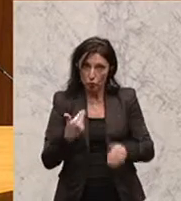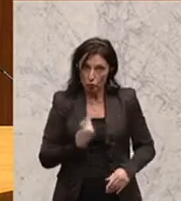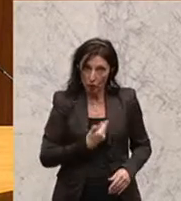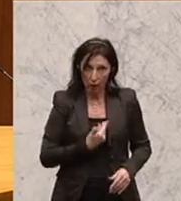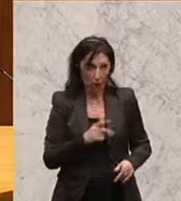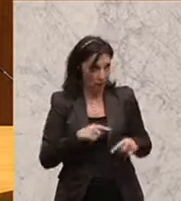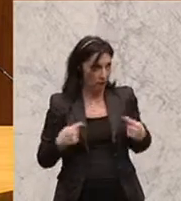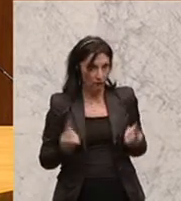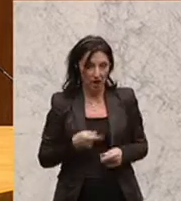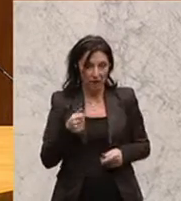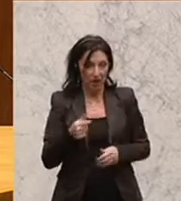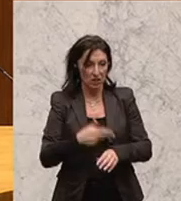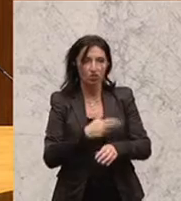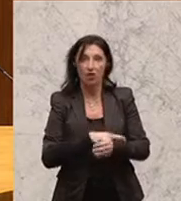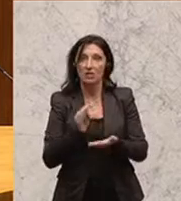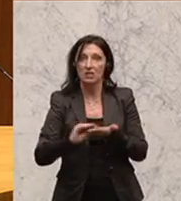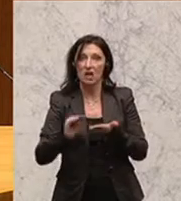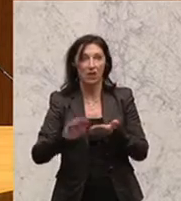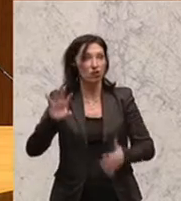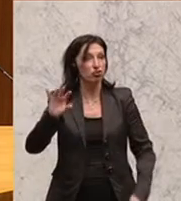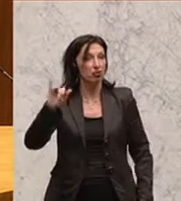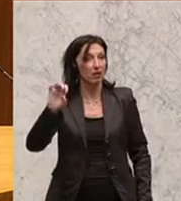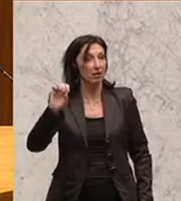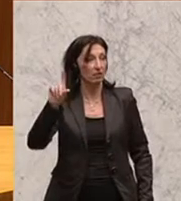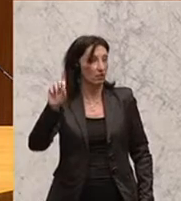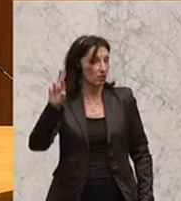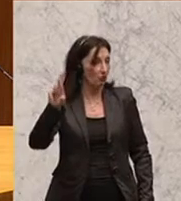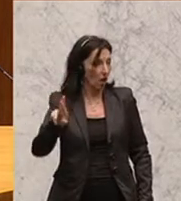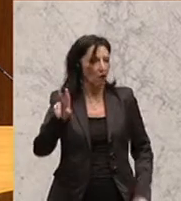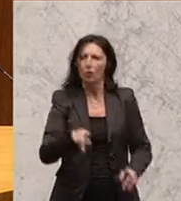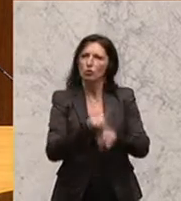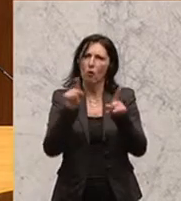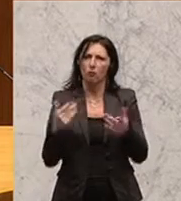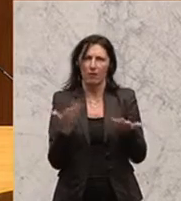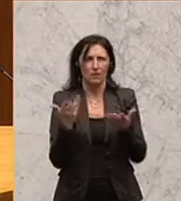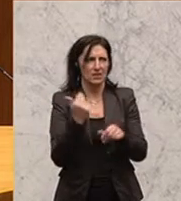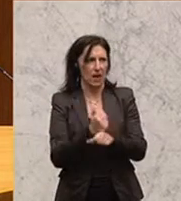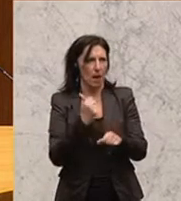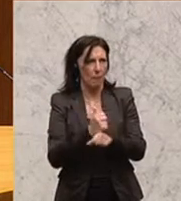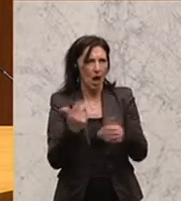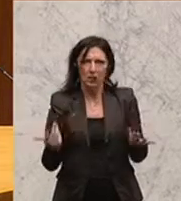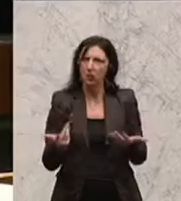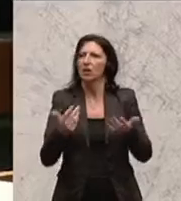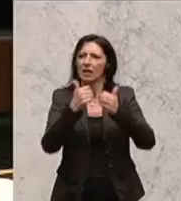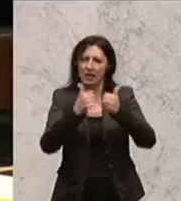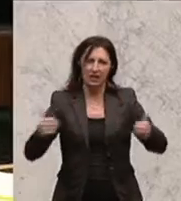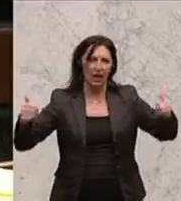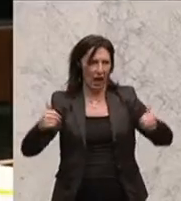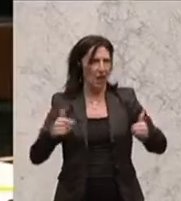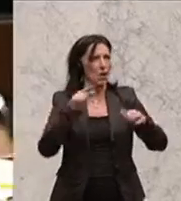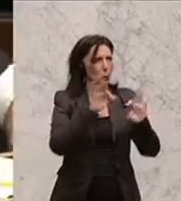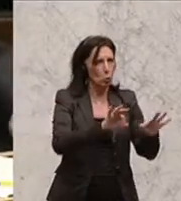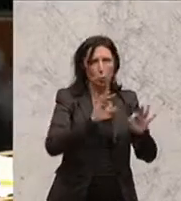unser Finanzstaatssekretär Andreas Schieder, der sofort eine Einteilung in gute und schlechte Assets forderte, eine sogenannte Bad